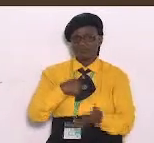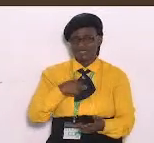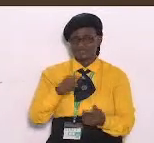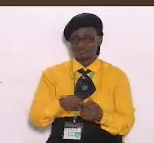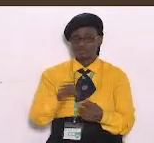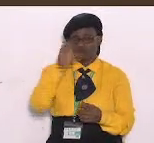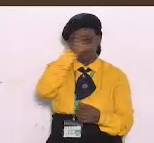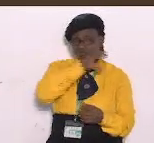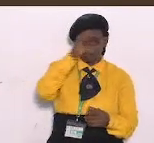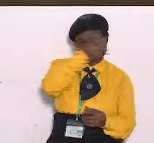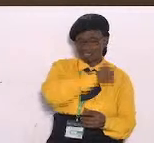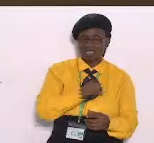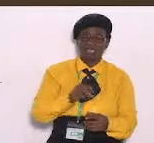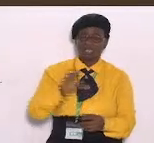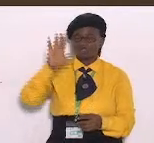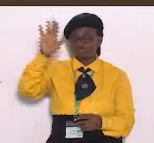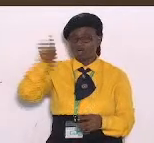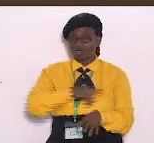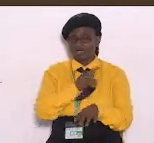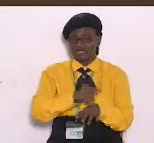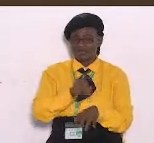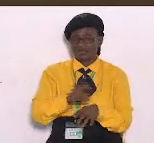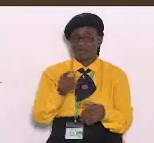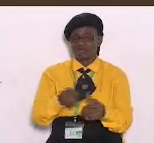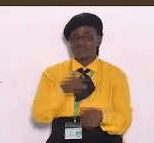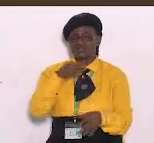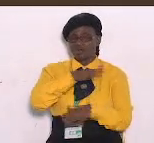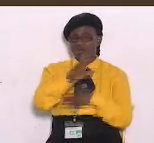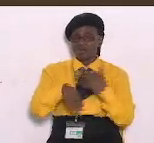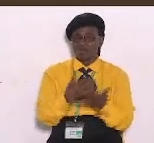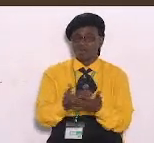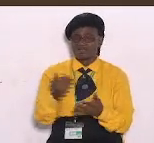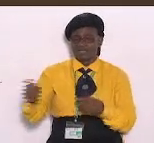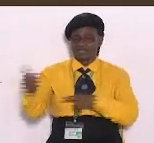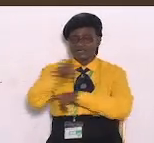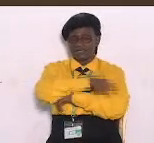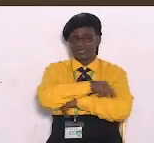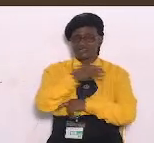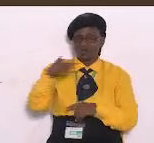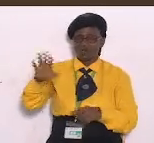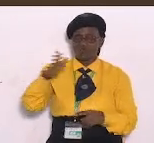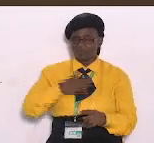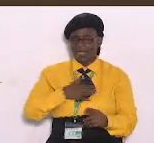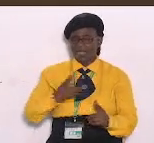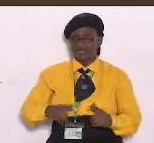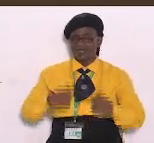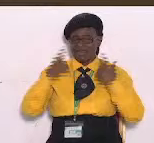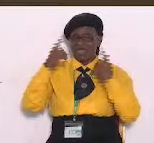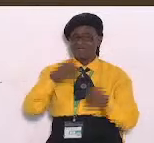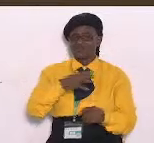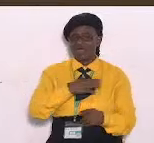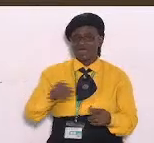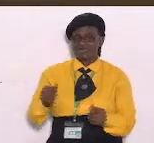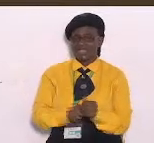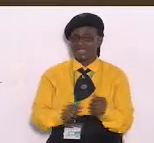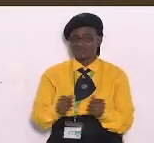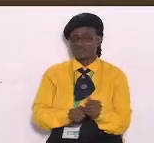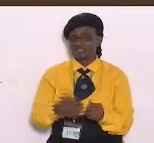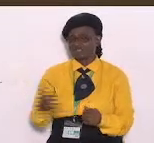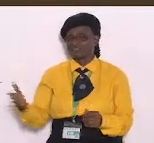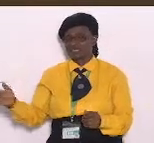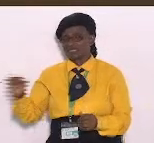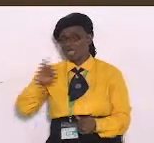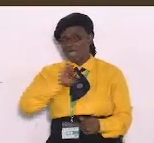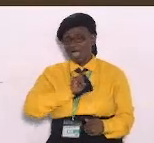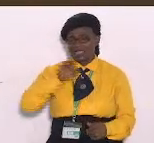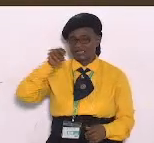moi aide-moi à chercher premièrement ton royaume et tout